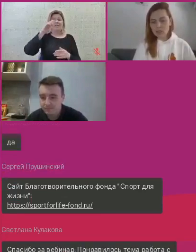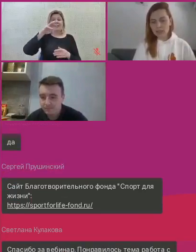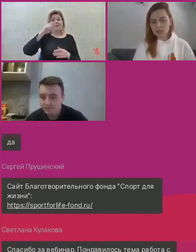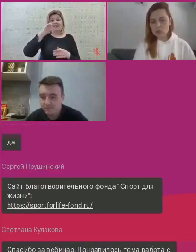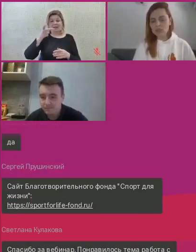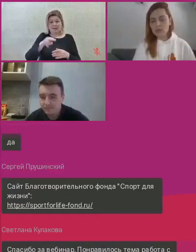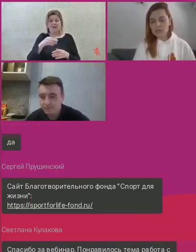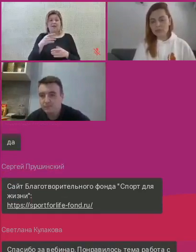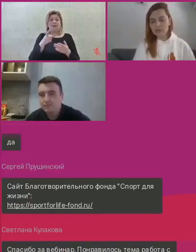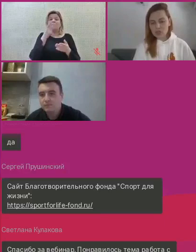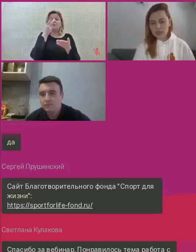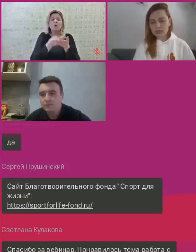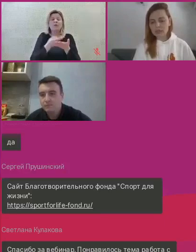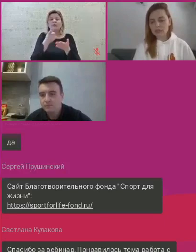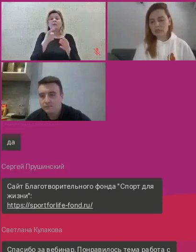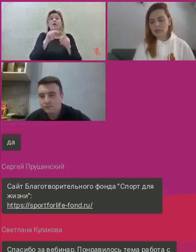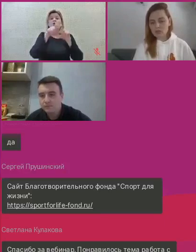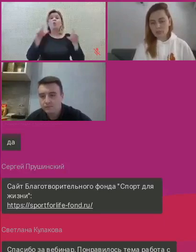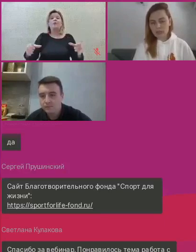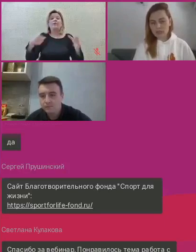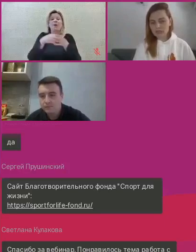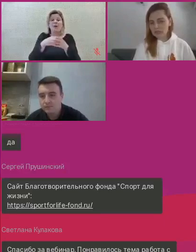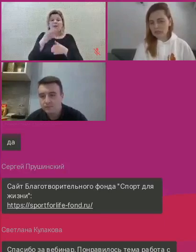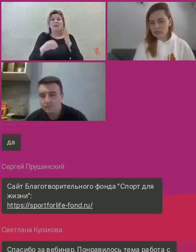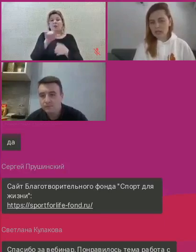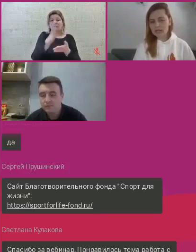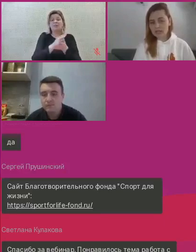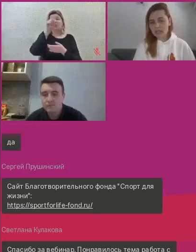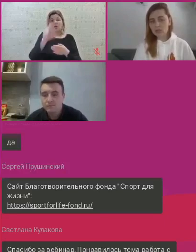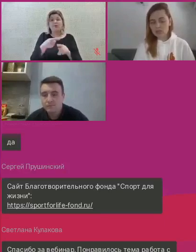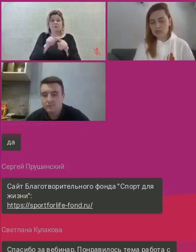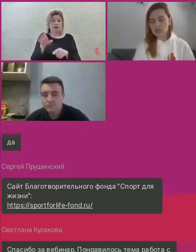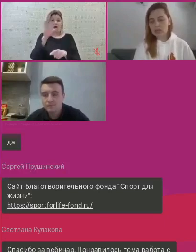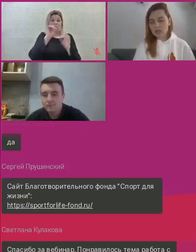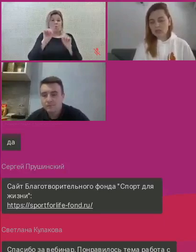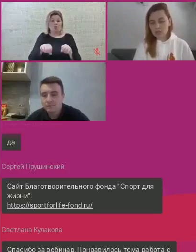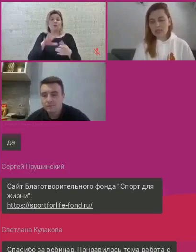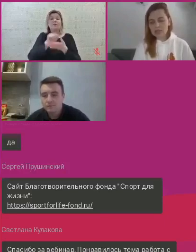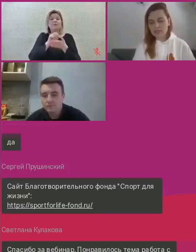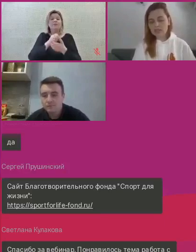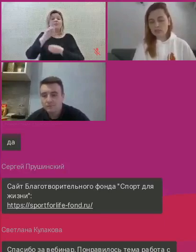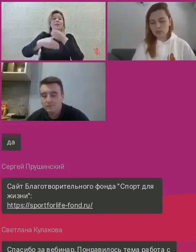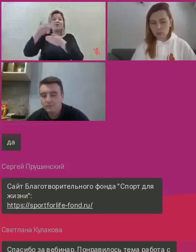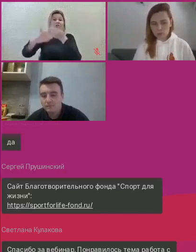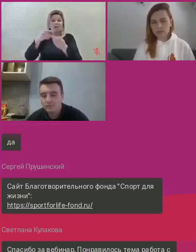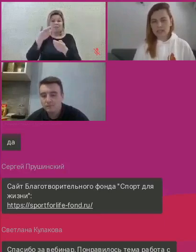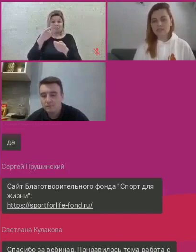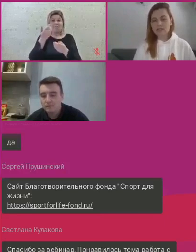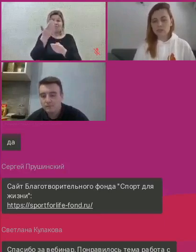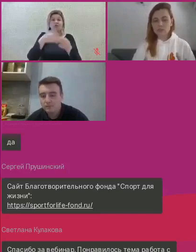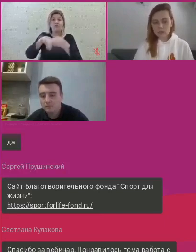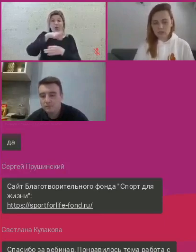есть в команде человек, который может заниматься продвижением вашего проекта в социальных сетях, то вы смело изначально ставьте, что вы